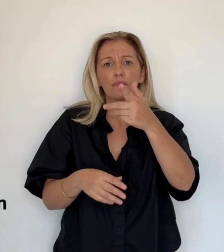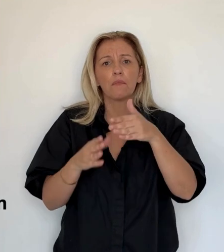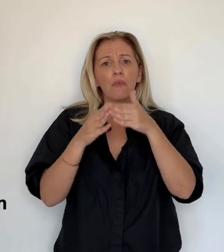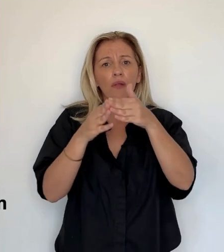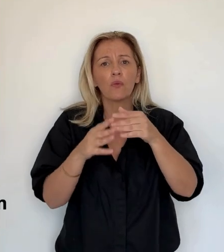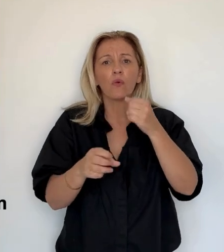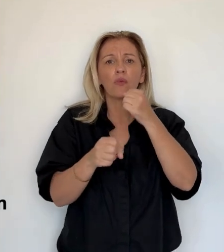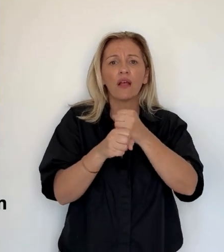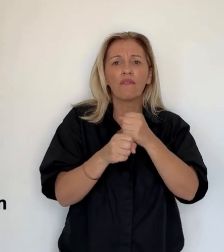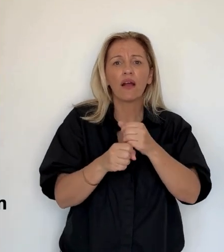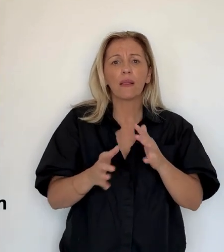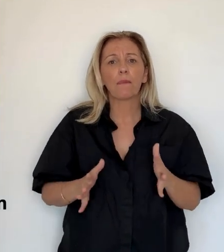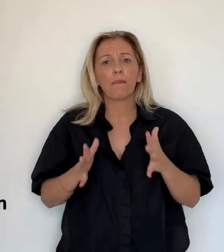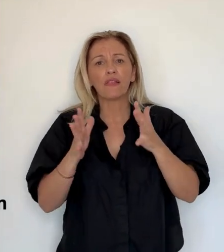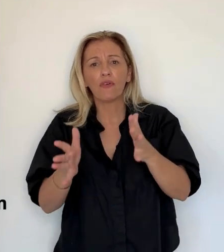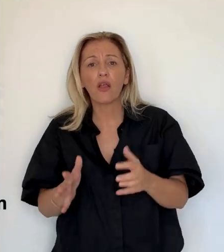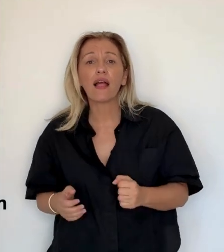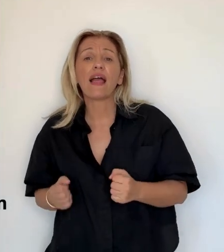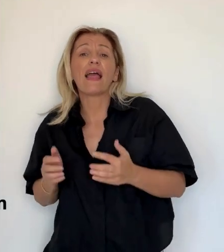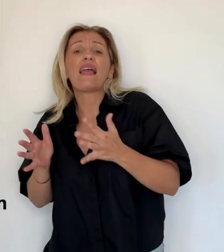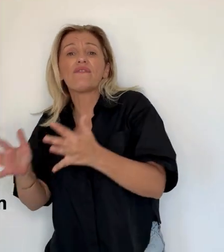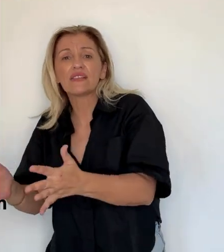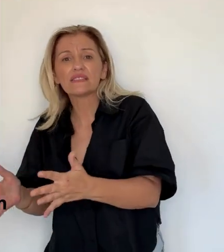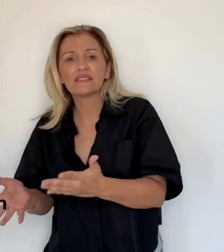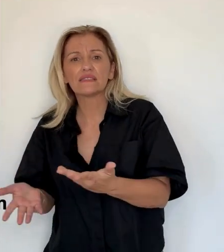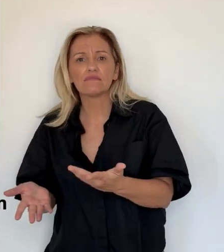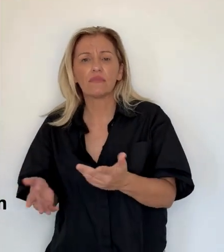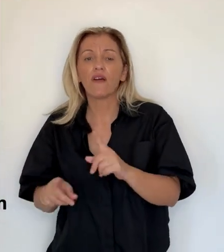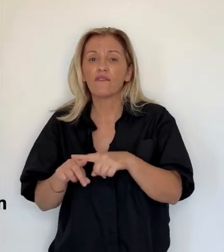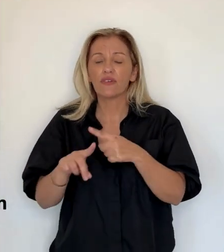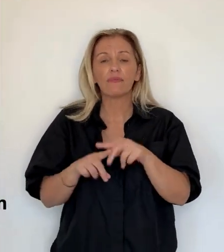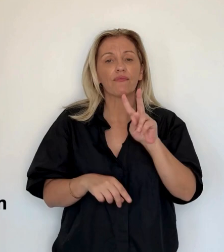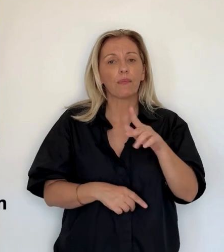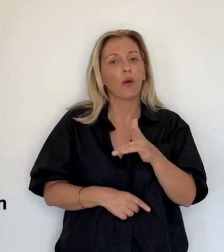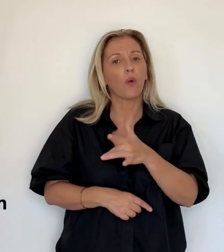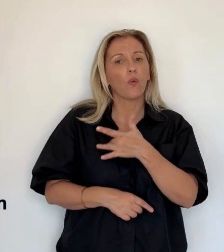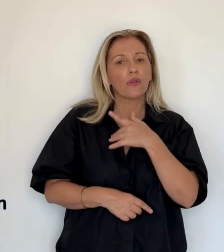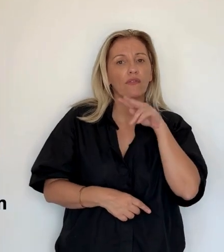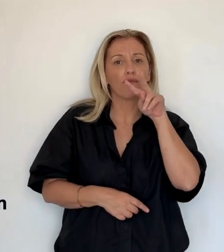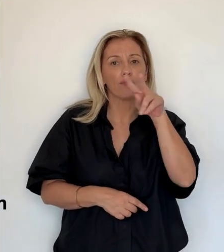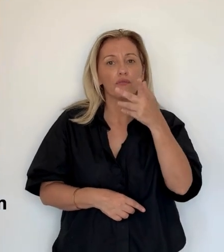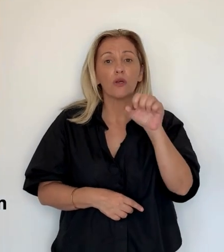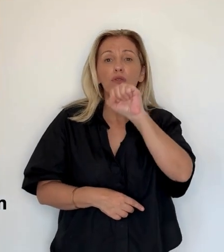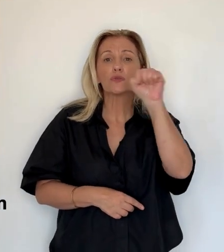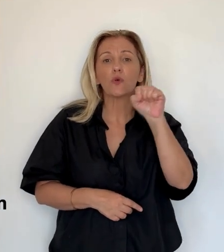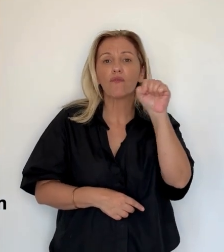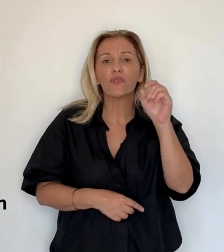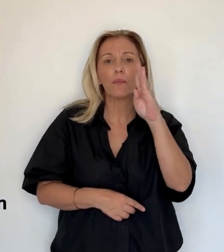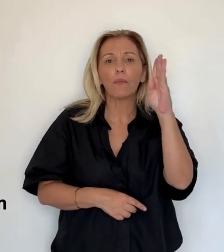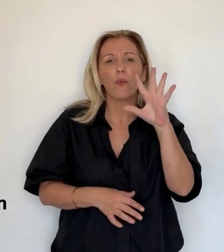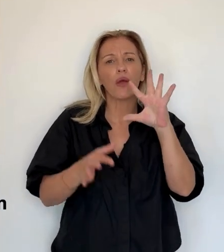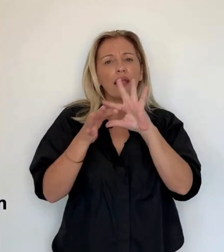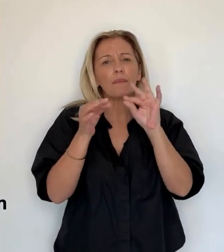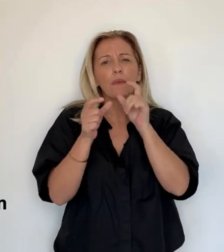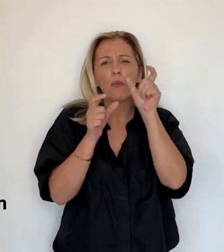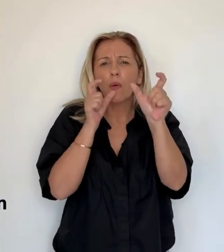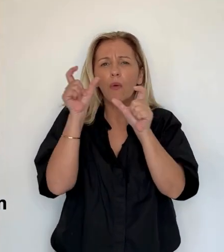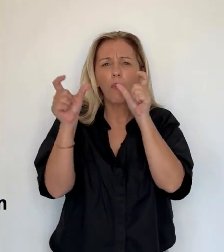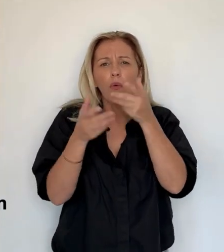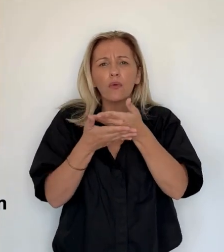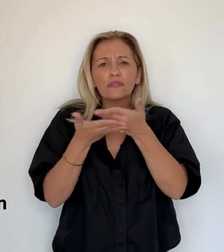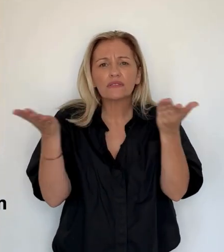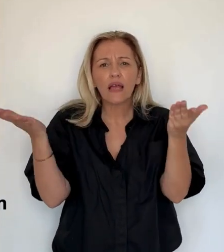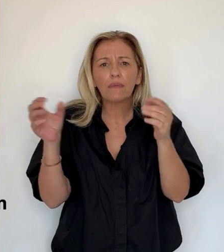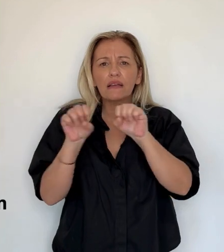on voit les gens à bord, le travail qui est réalisé. Le film méritait vraiment cette rencontre et Sophie Beau a expliqué les